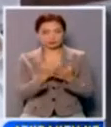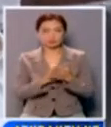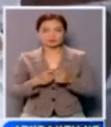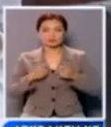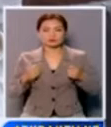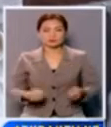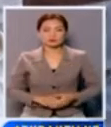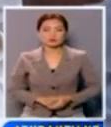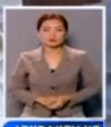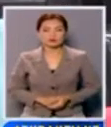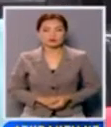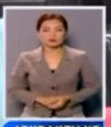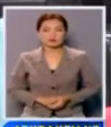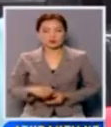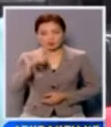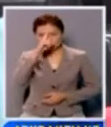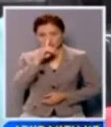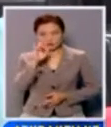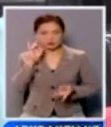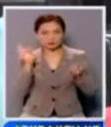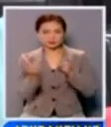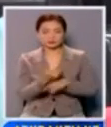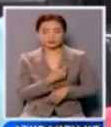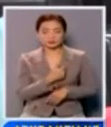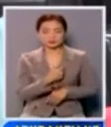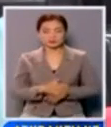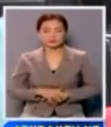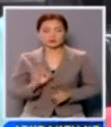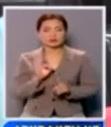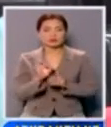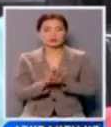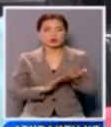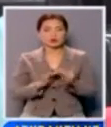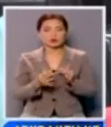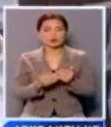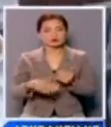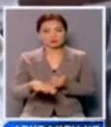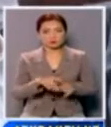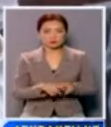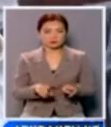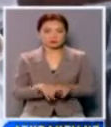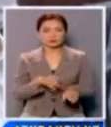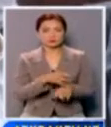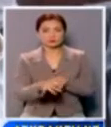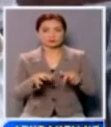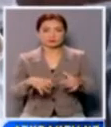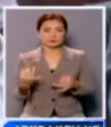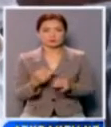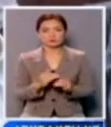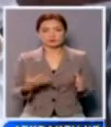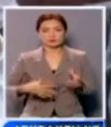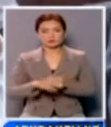қосып, оны бір ай көлемінің ішінде ресми патенттедім. Алда қойған мақсатым ауылдық жерлерде де IT саласына қызығатын